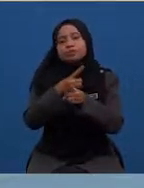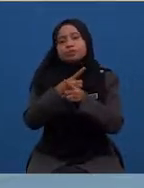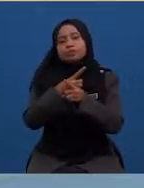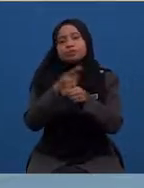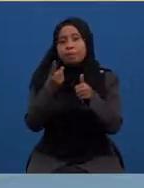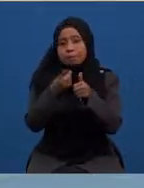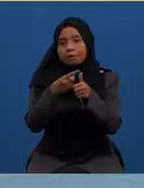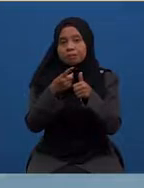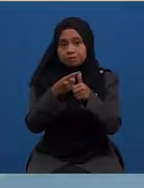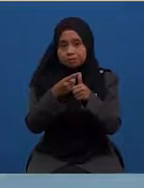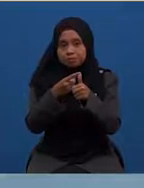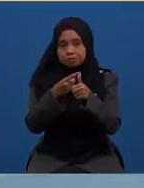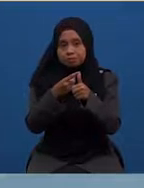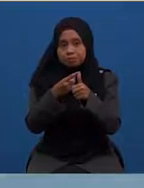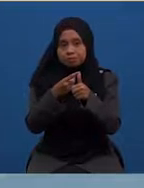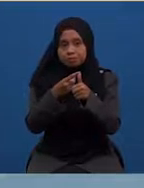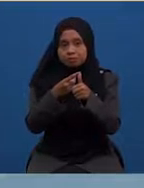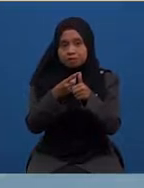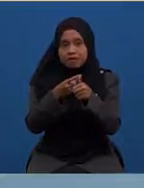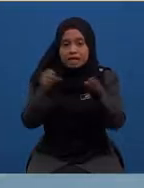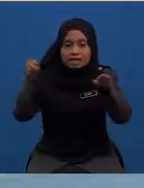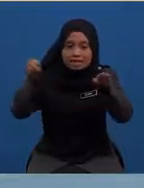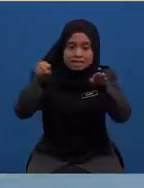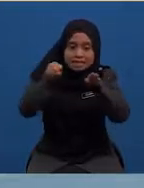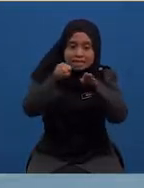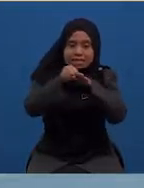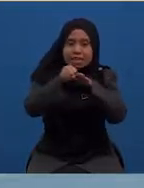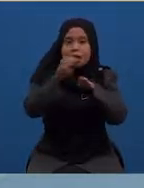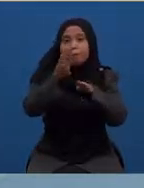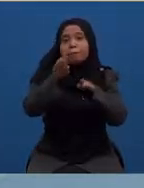yang pertama ini ialah segi 4 sama.